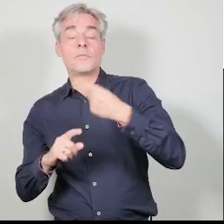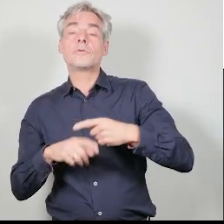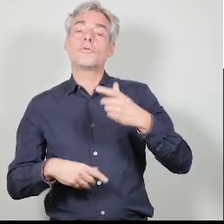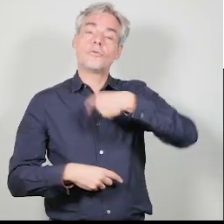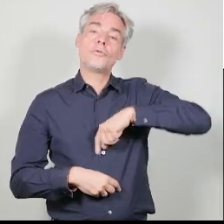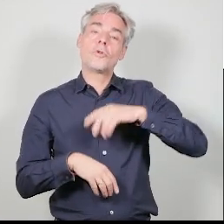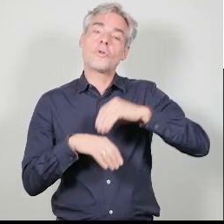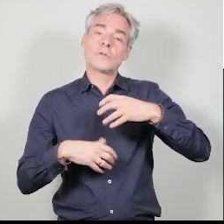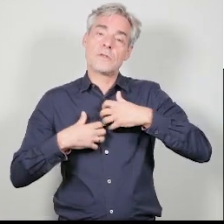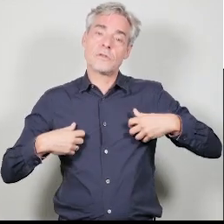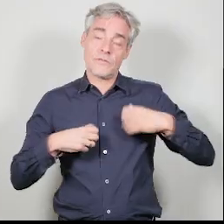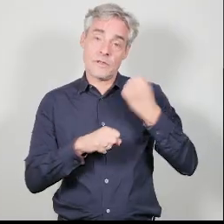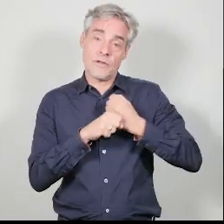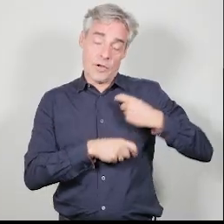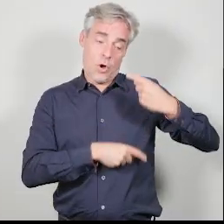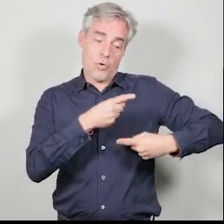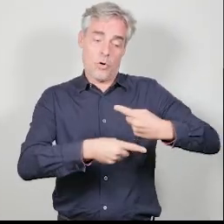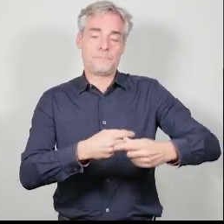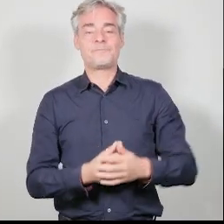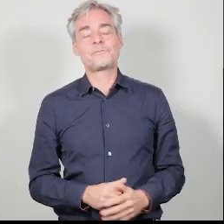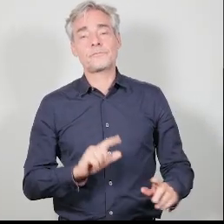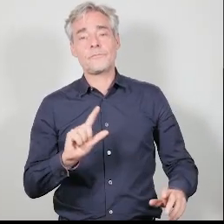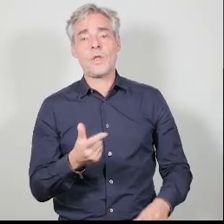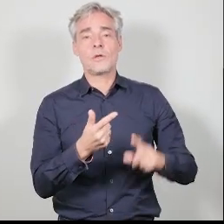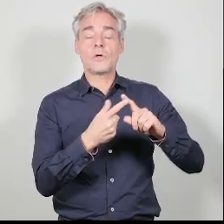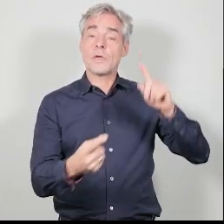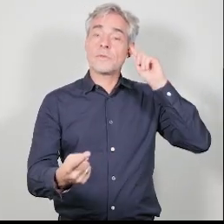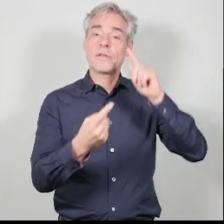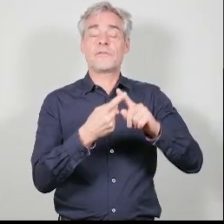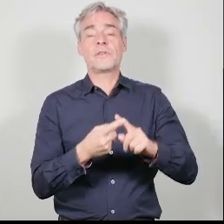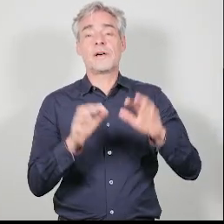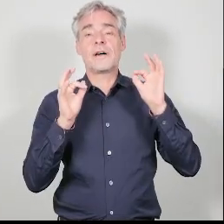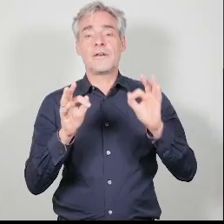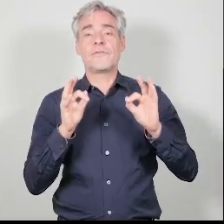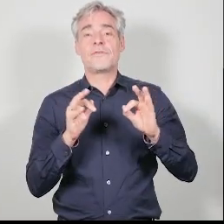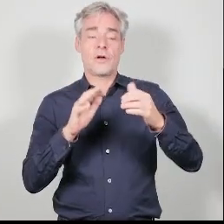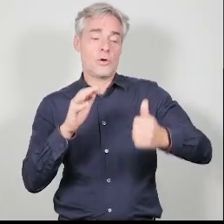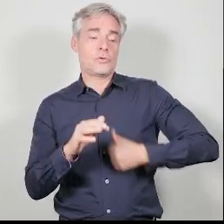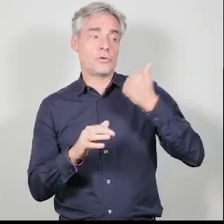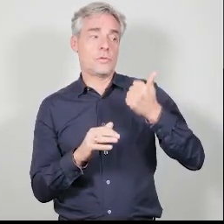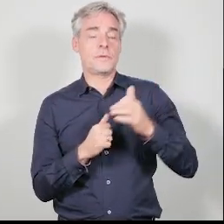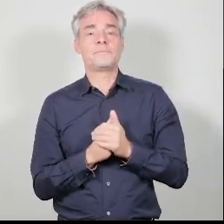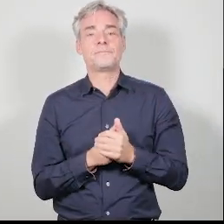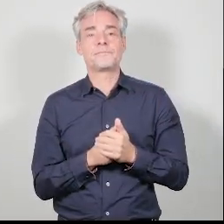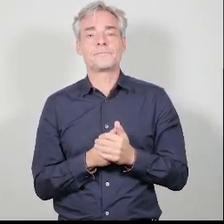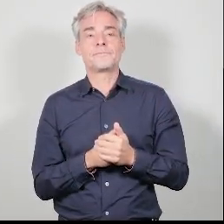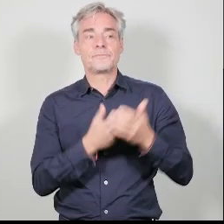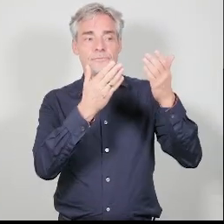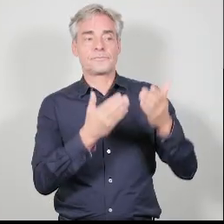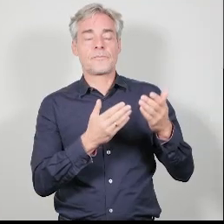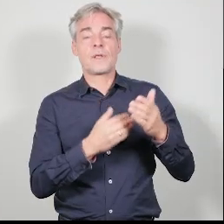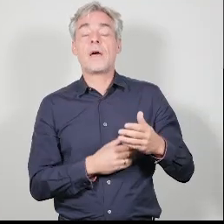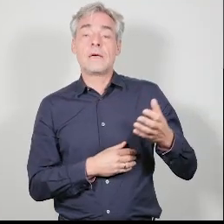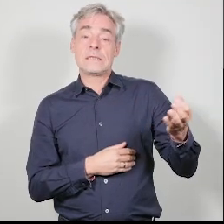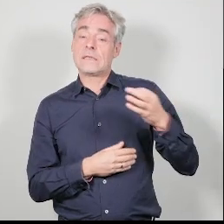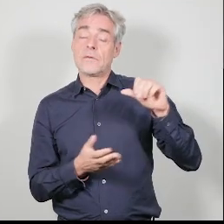scientifique travaille actuellement. Alors, deuxième défi essentiel, le défi de l'autonomie. Maëlys, vous en avez parlé, qui est vraiment